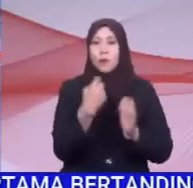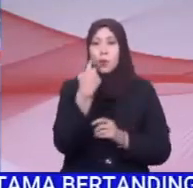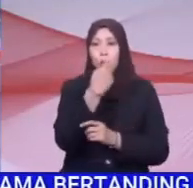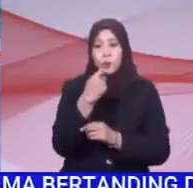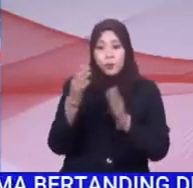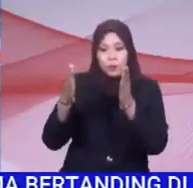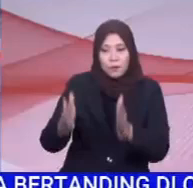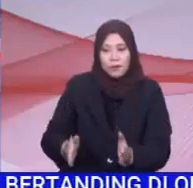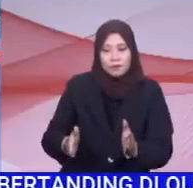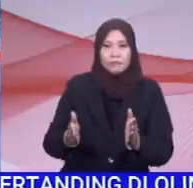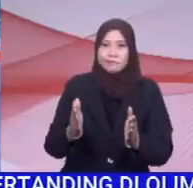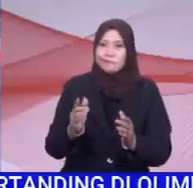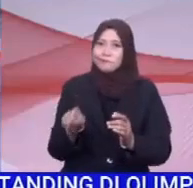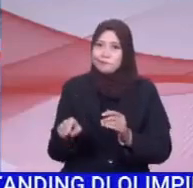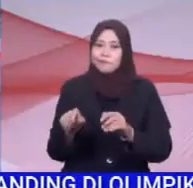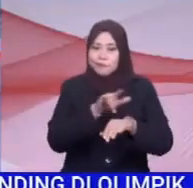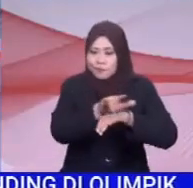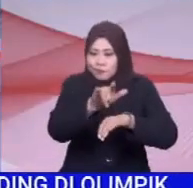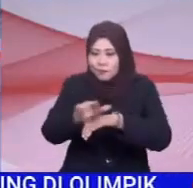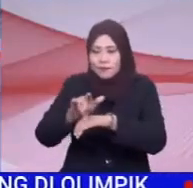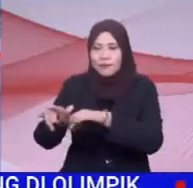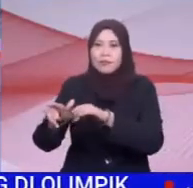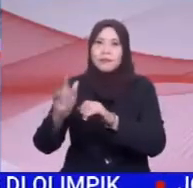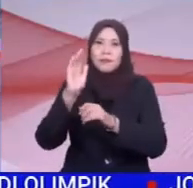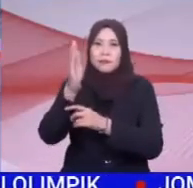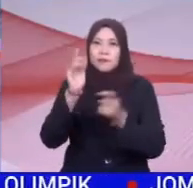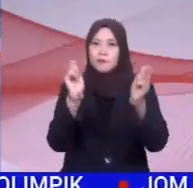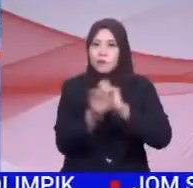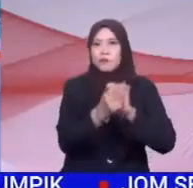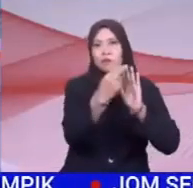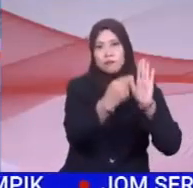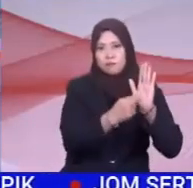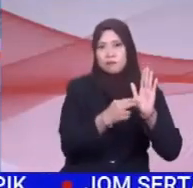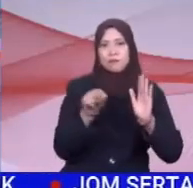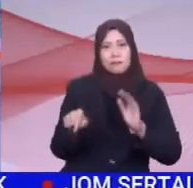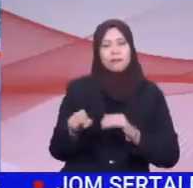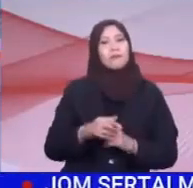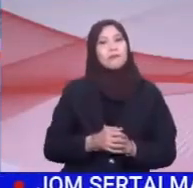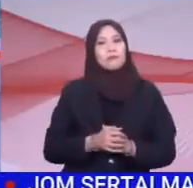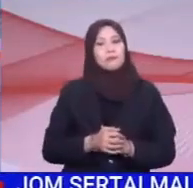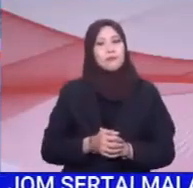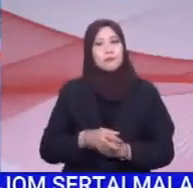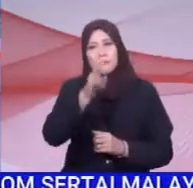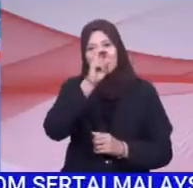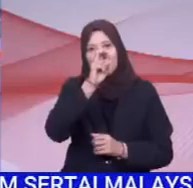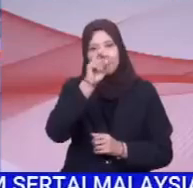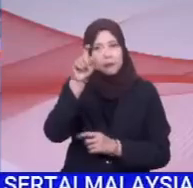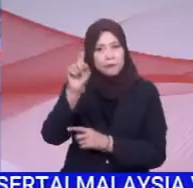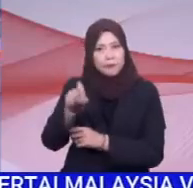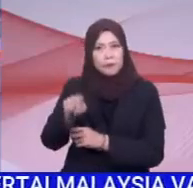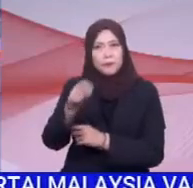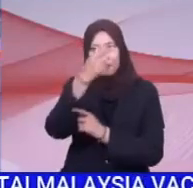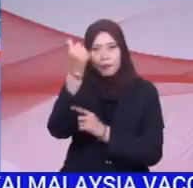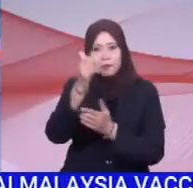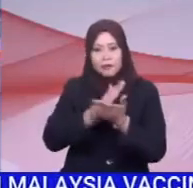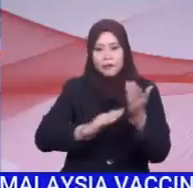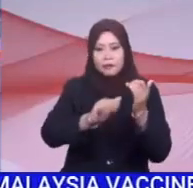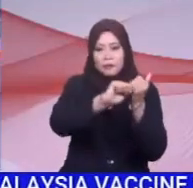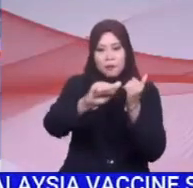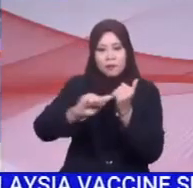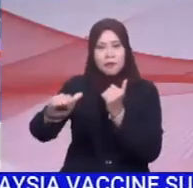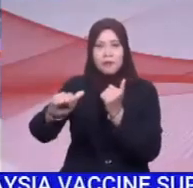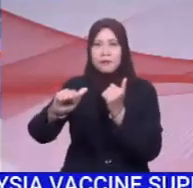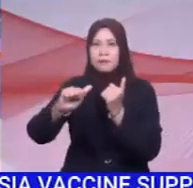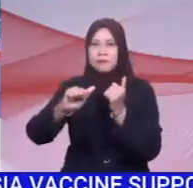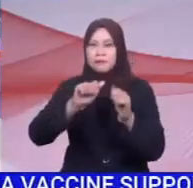tindakan terhadap golongan yang menghasut orang ramai menolak vaksin. Tegasnya, ia perlu memandangkan terdapat kempen yang